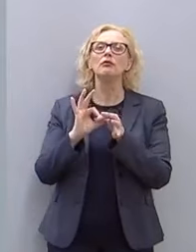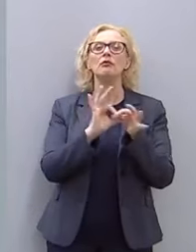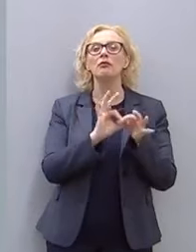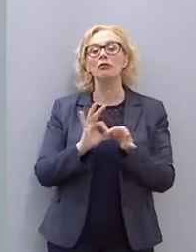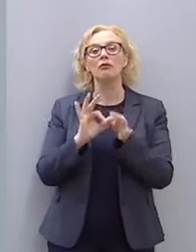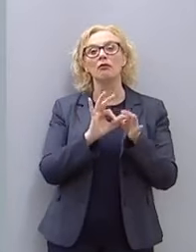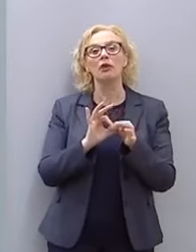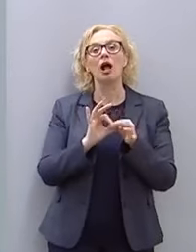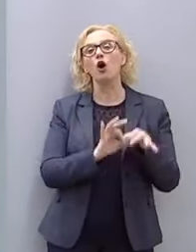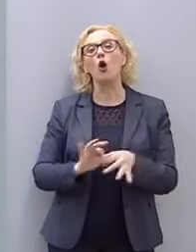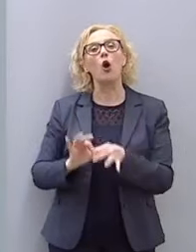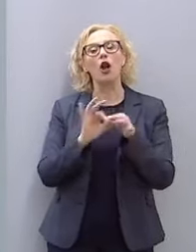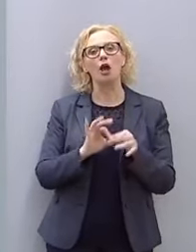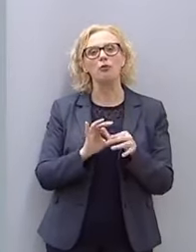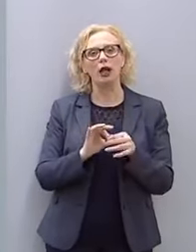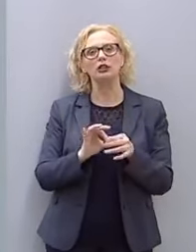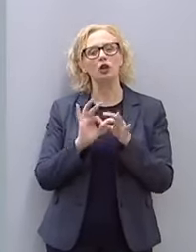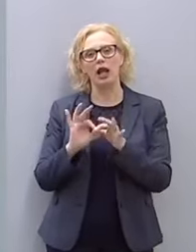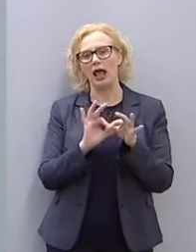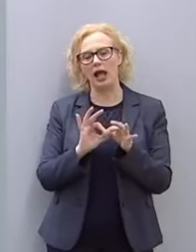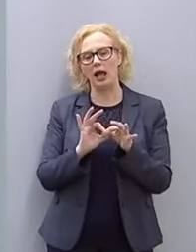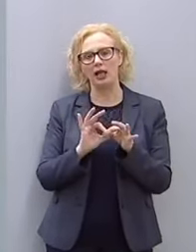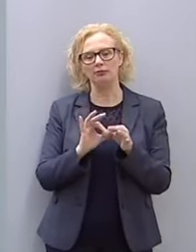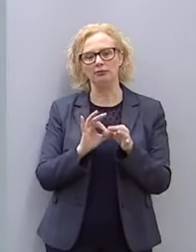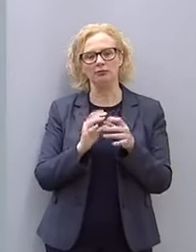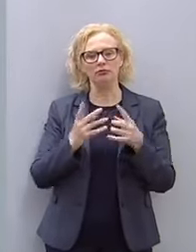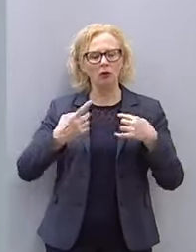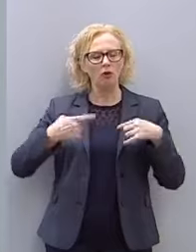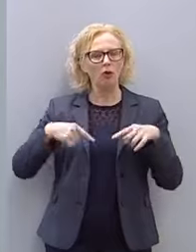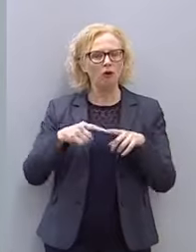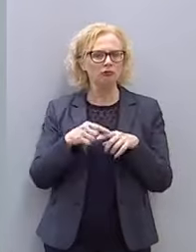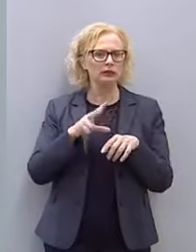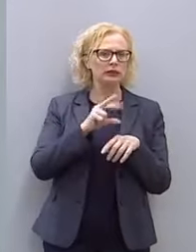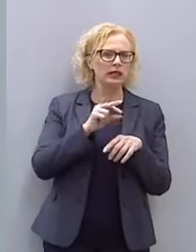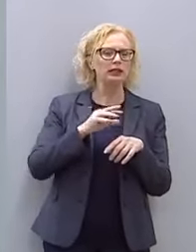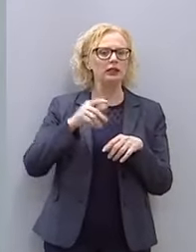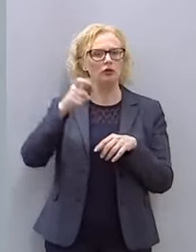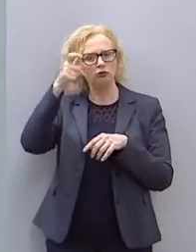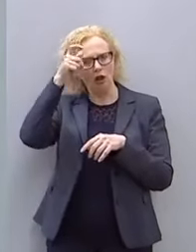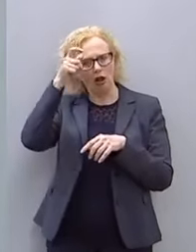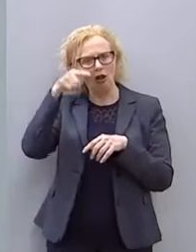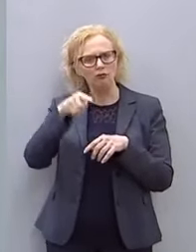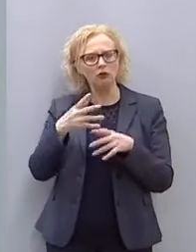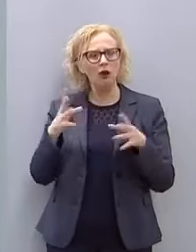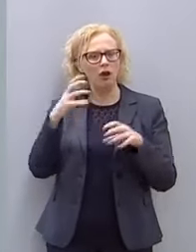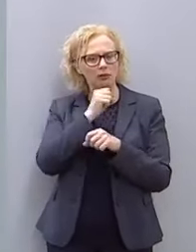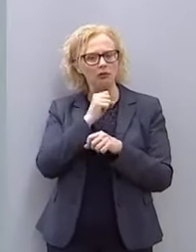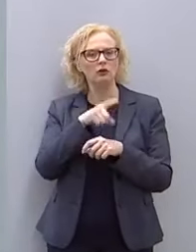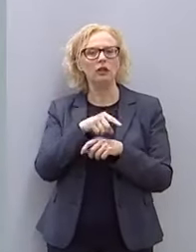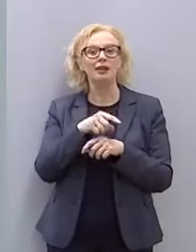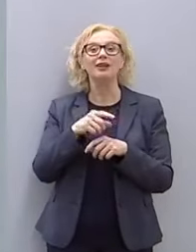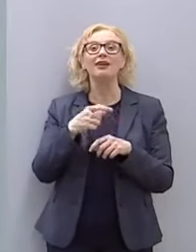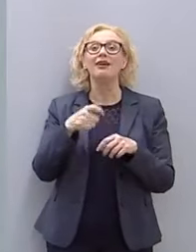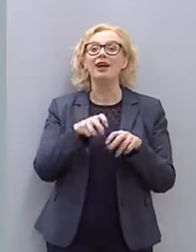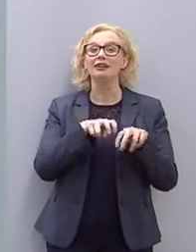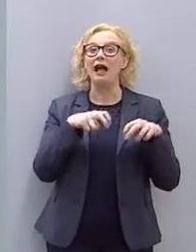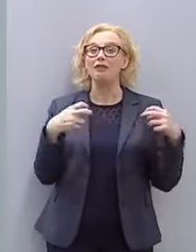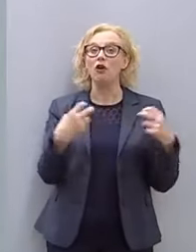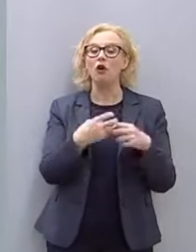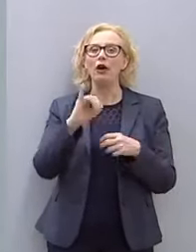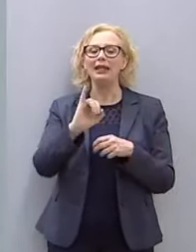l'autonomia trentina e lo stato abbiamo preso atto che lo stato si è ritirato dai nostri tavoli per che l'inail si è ritirata per